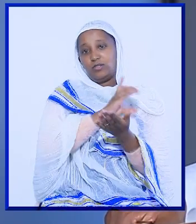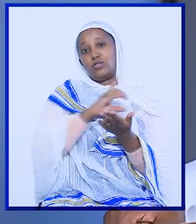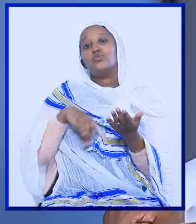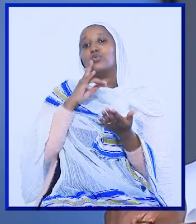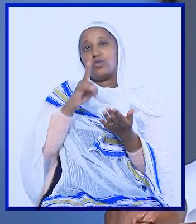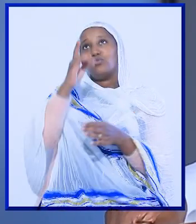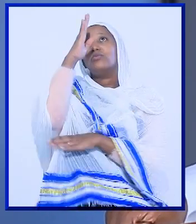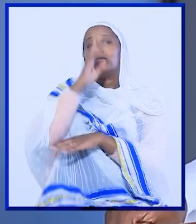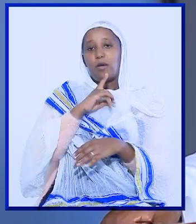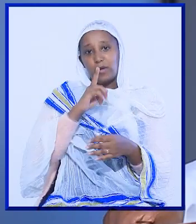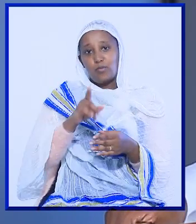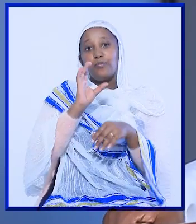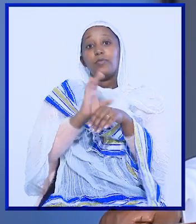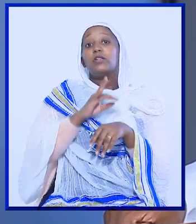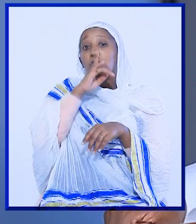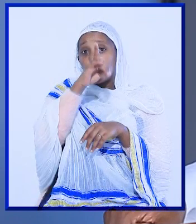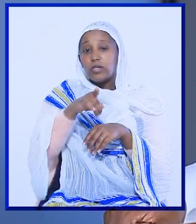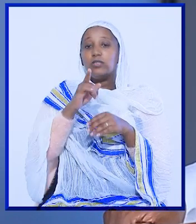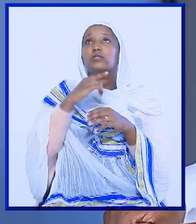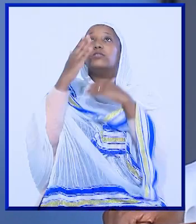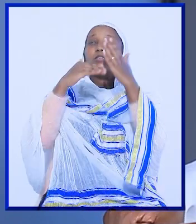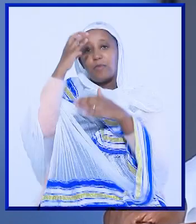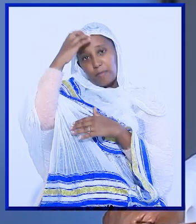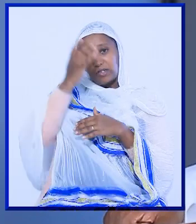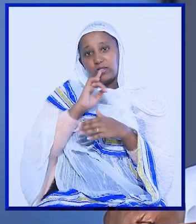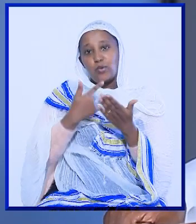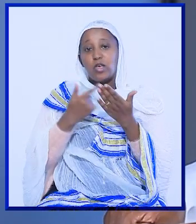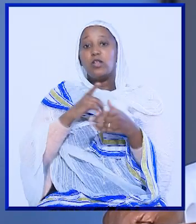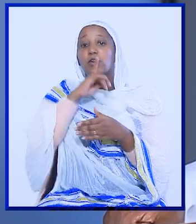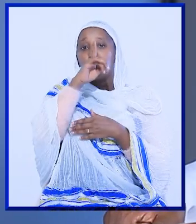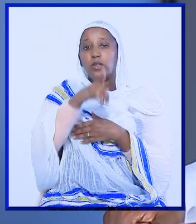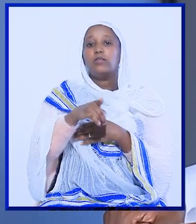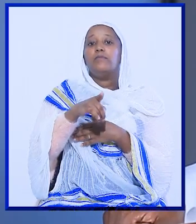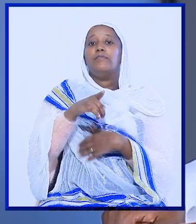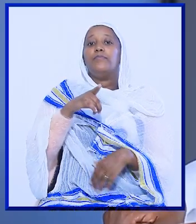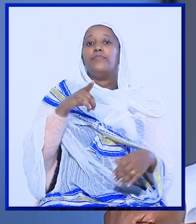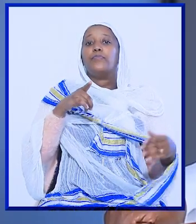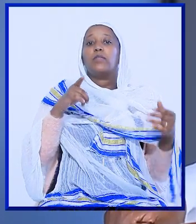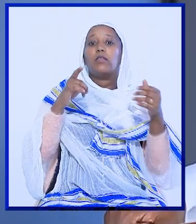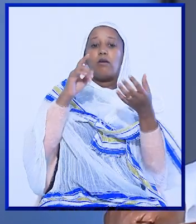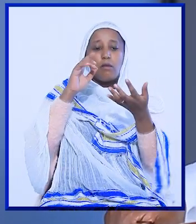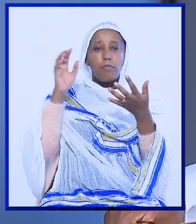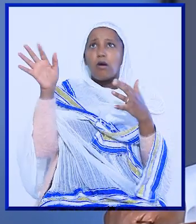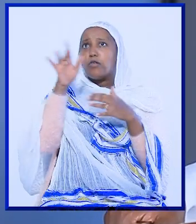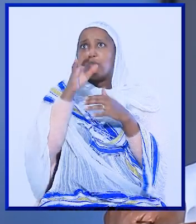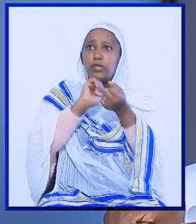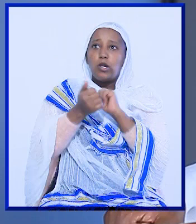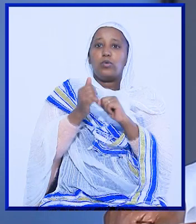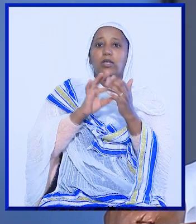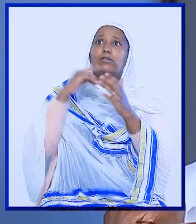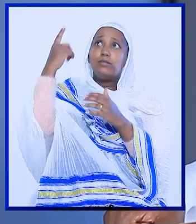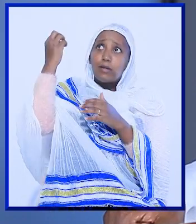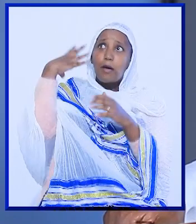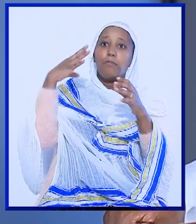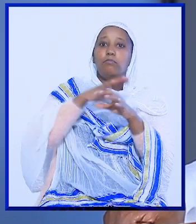ክርስቲያን እውነት ግን ክርስቶስ ነው። የቤተ ክርስቲያን እውነት እግዚአብሔር ነው። የቤተ ክርስቲያን እውነት የሰማይ መንግሥት ነው። ይህንን እውነት ደመናው በቀየረ